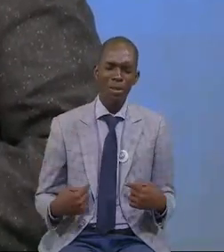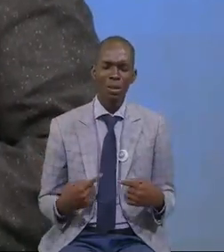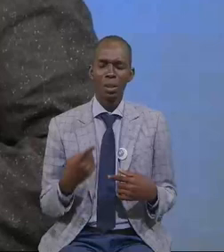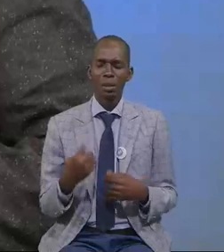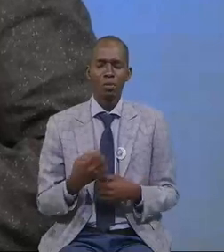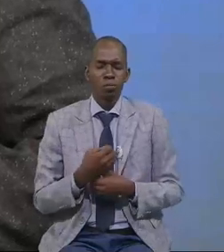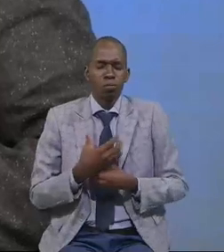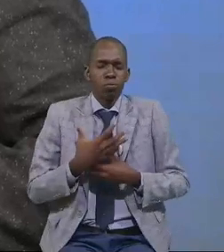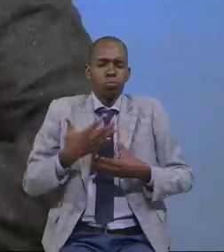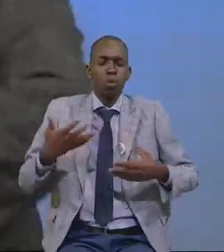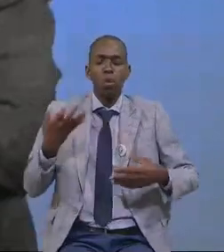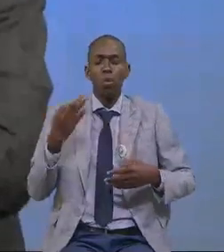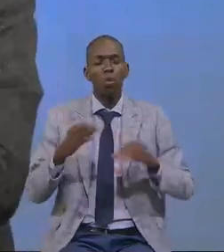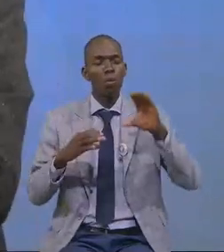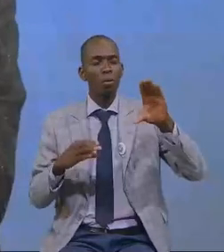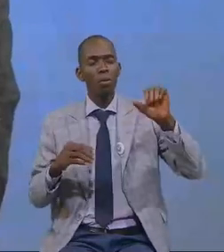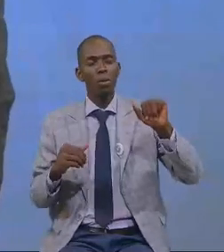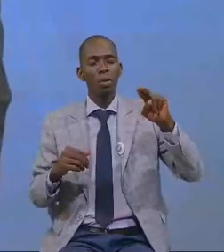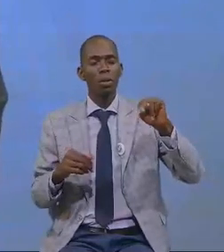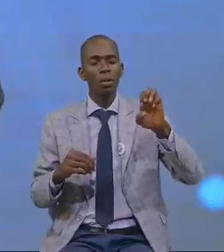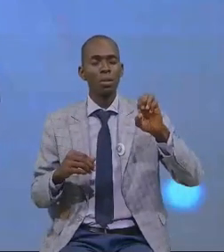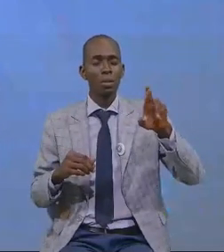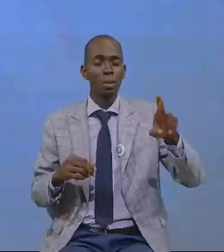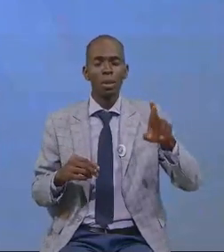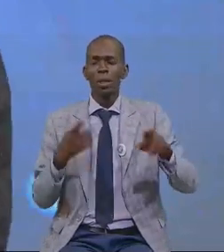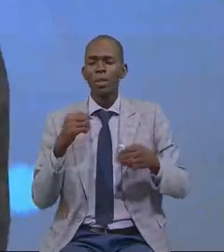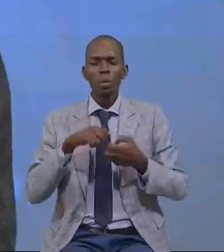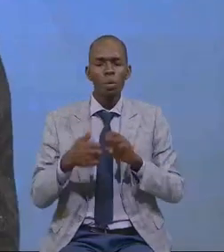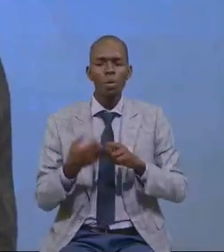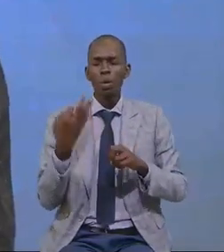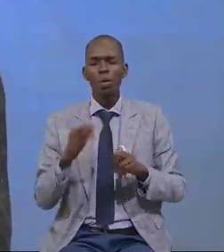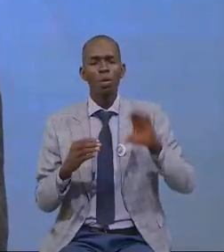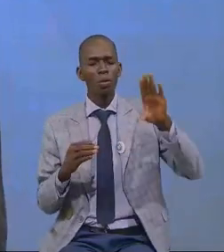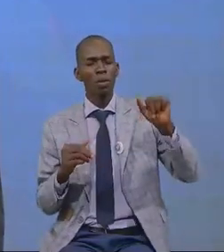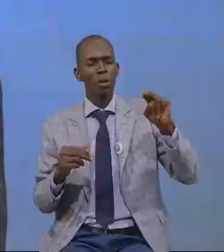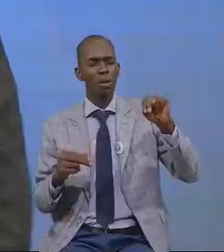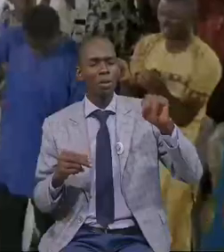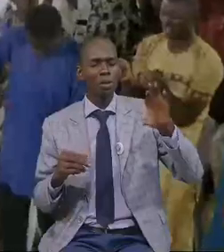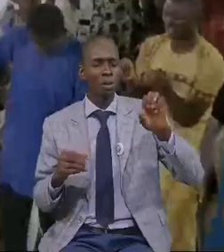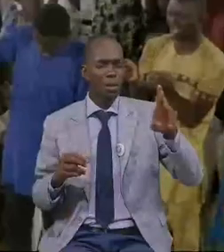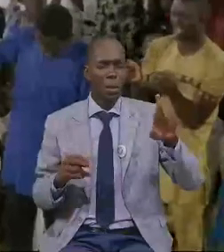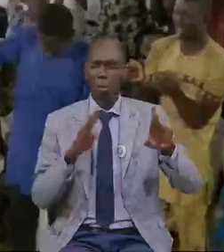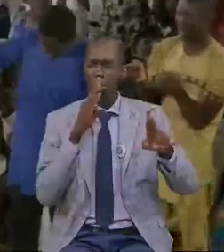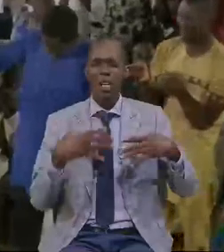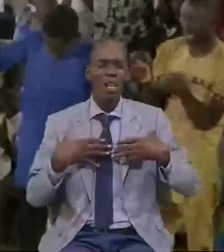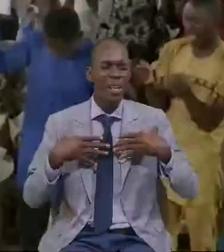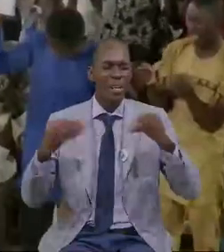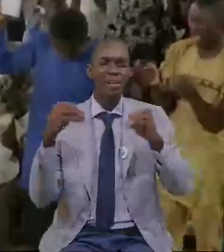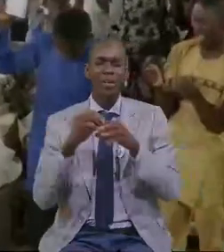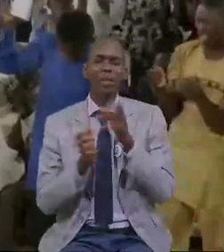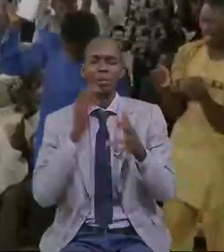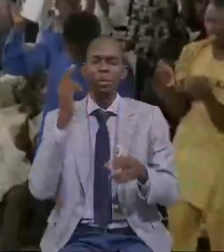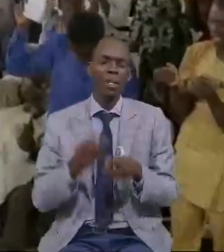douleur, à l'enflement du cancer, au problème de cancer, que vous en soyez guéri au nom